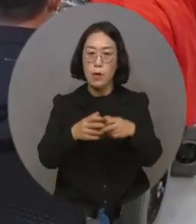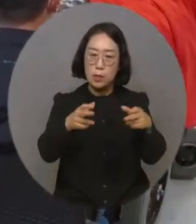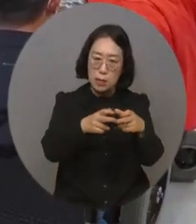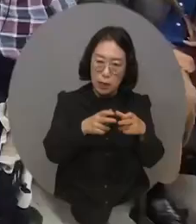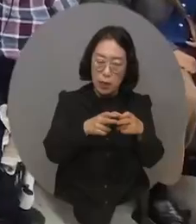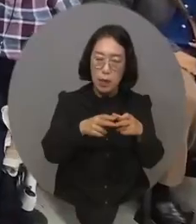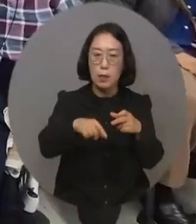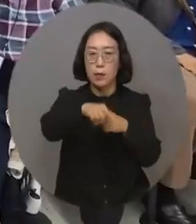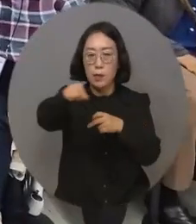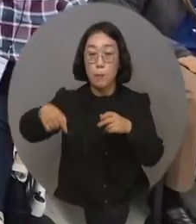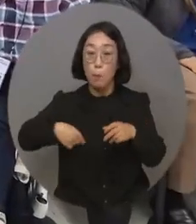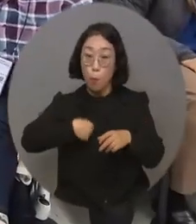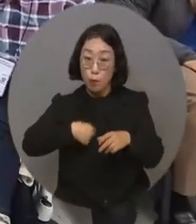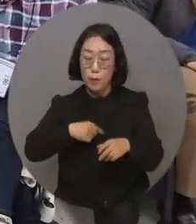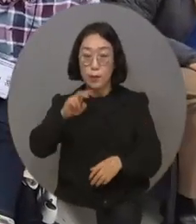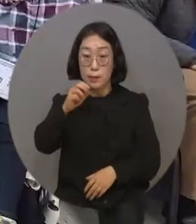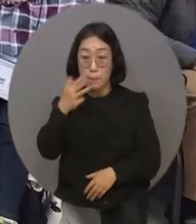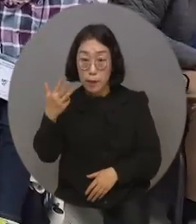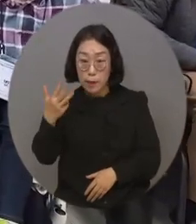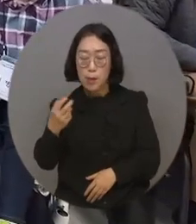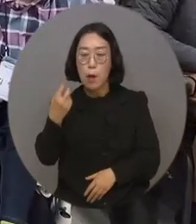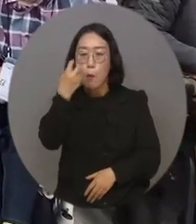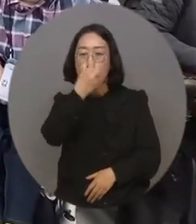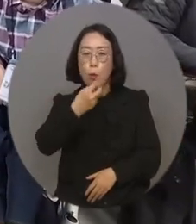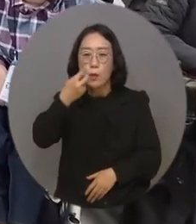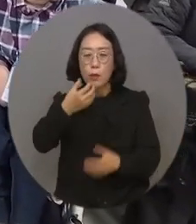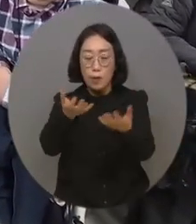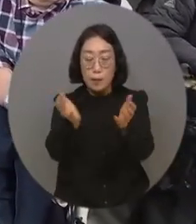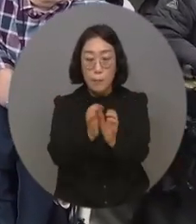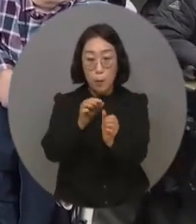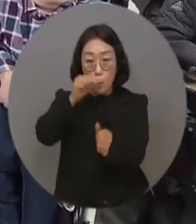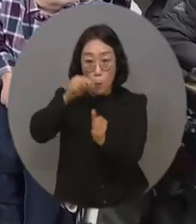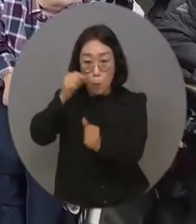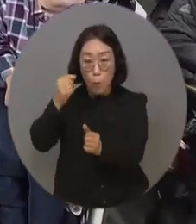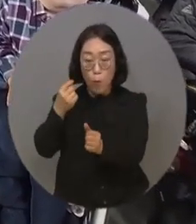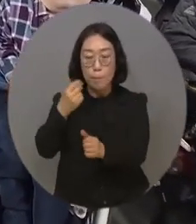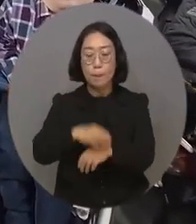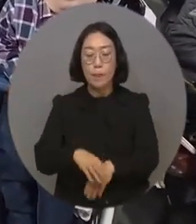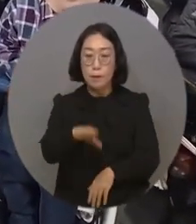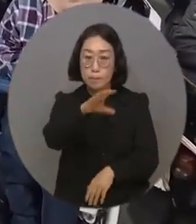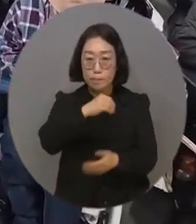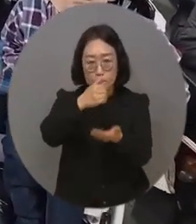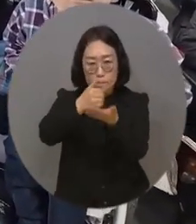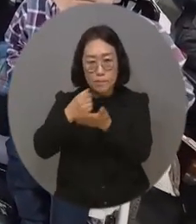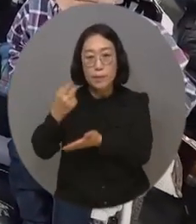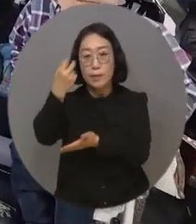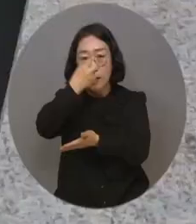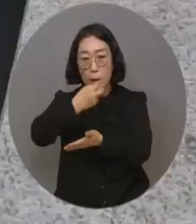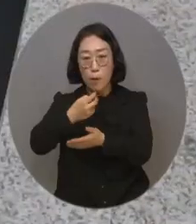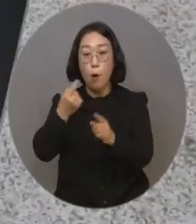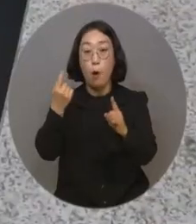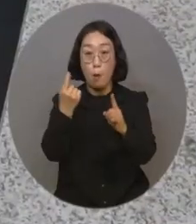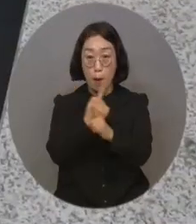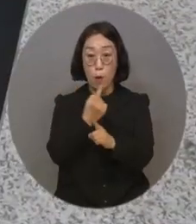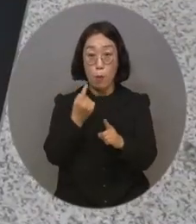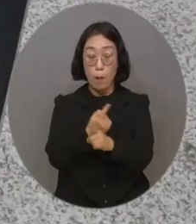28명으로 구성된 비둘기 모니터링단을 운영해 이용자의 목소리를 청취하고 지속적인 사업 개선으로